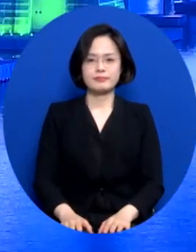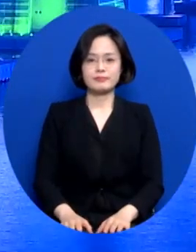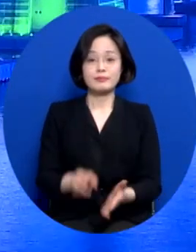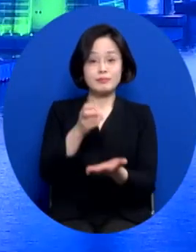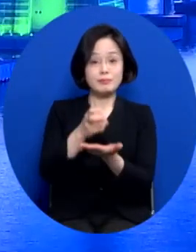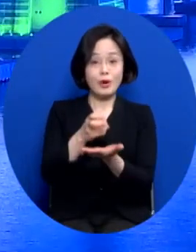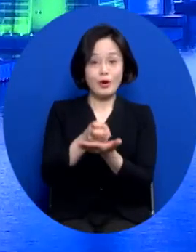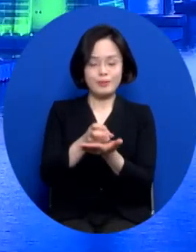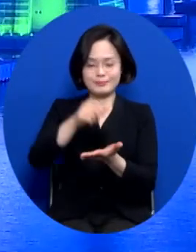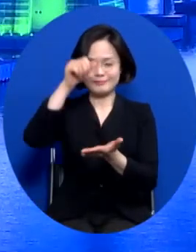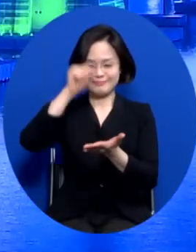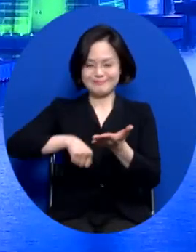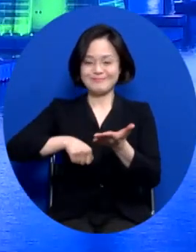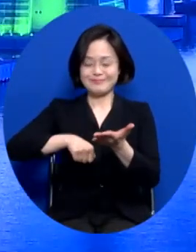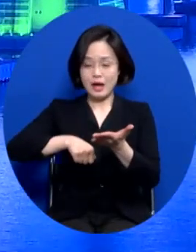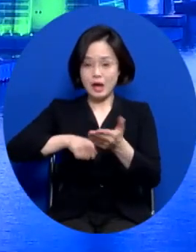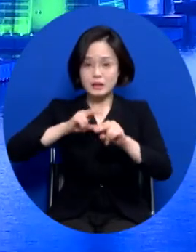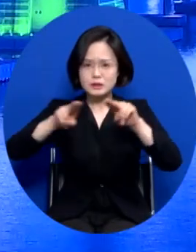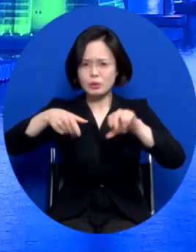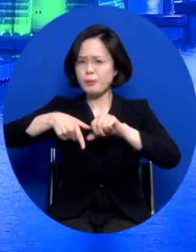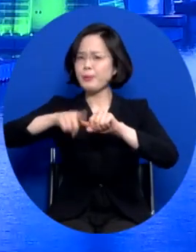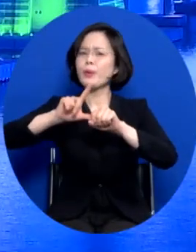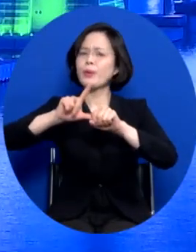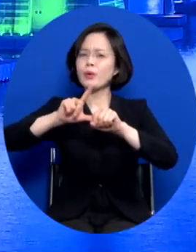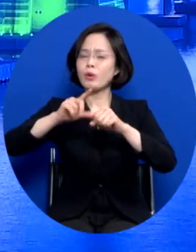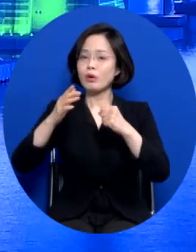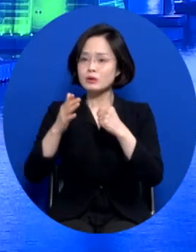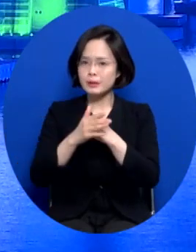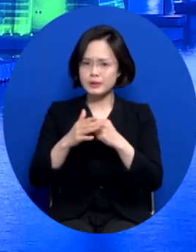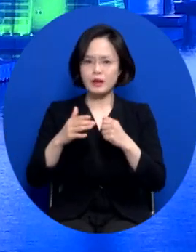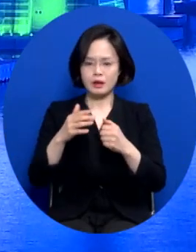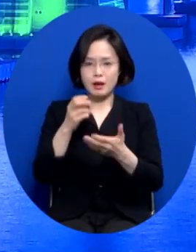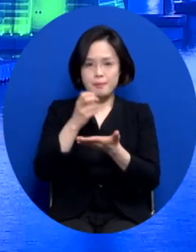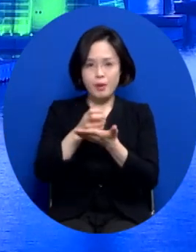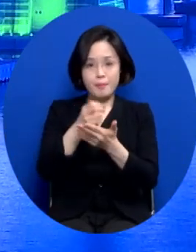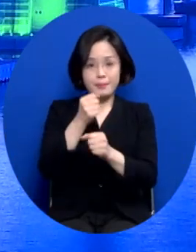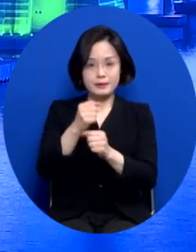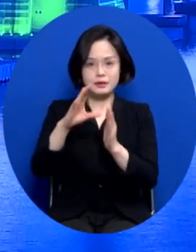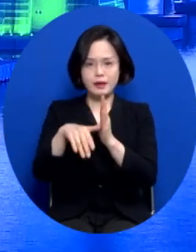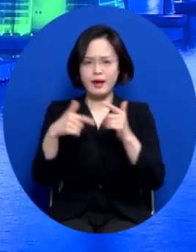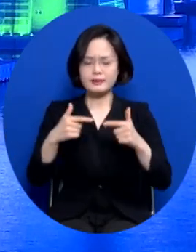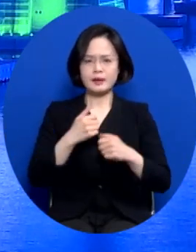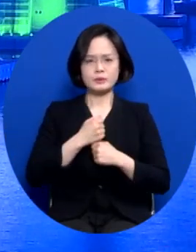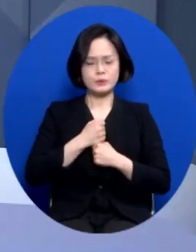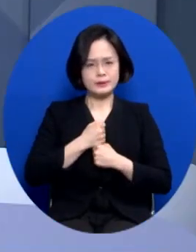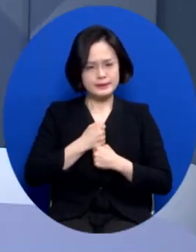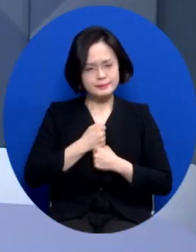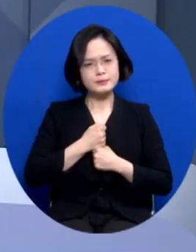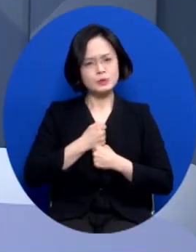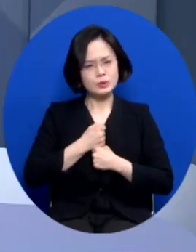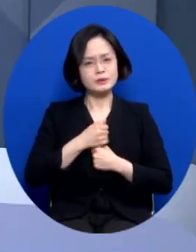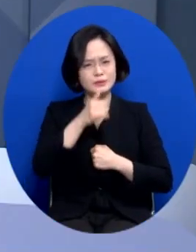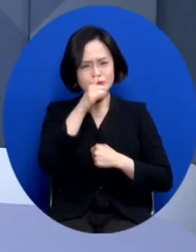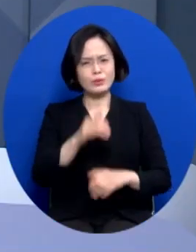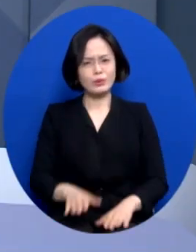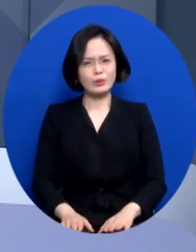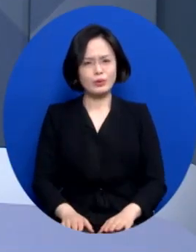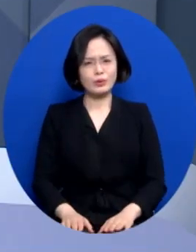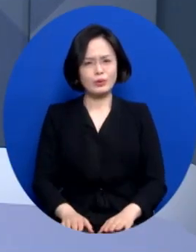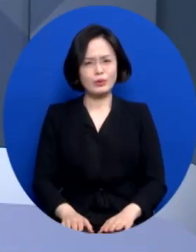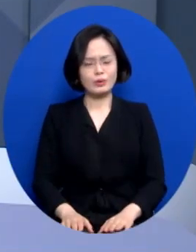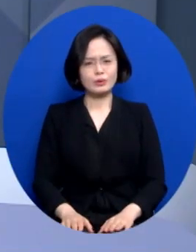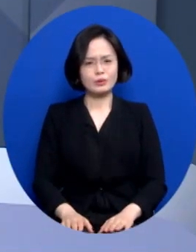한번 통과되면 되돌리기 어려운데요 그렇기 때문에 법통과 저지를 위해서 많은 노력을 해오셨습니다 압박 대응을